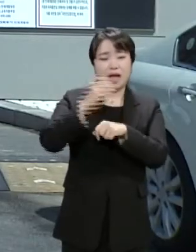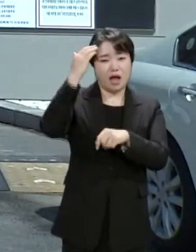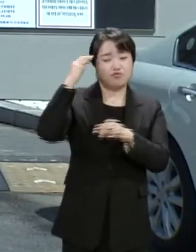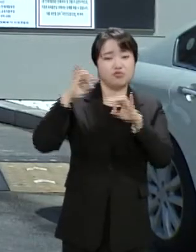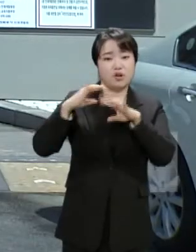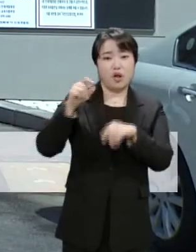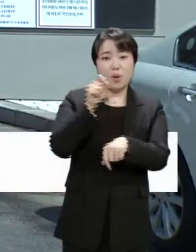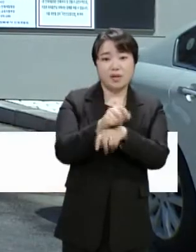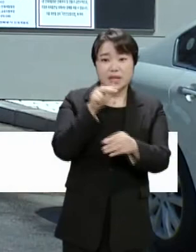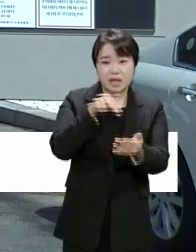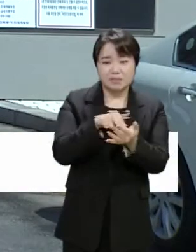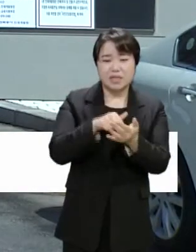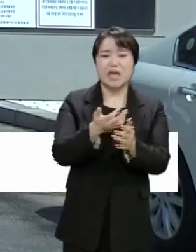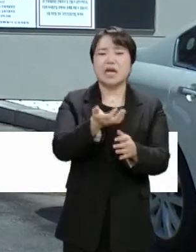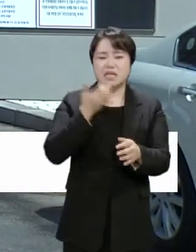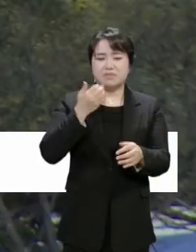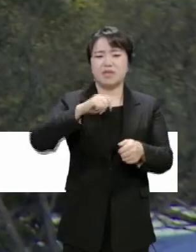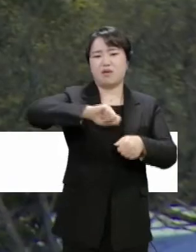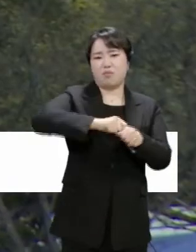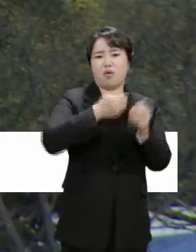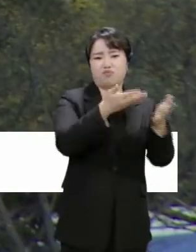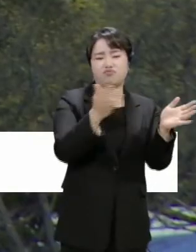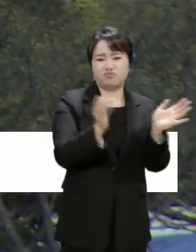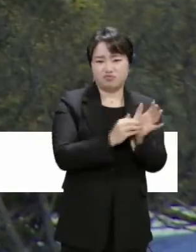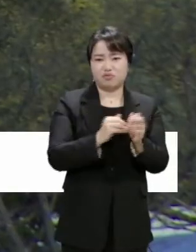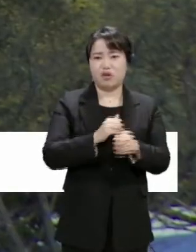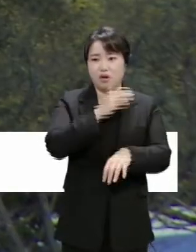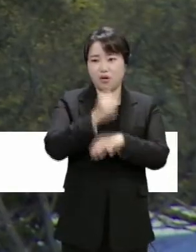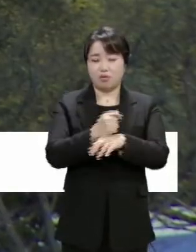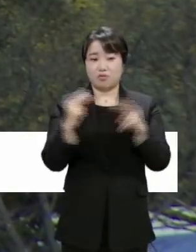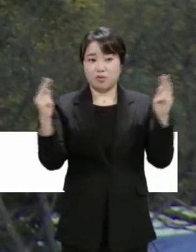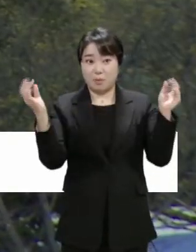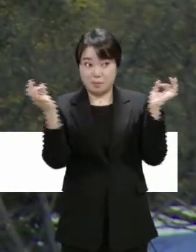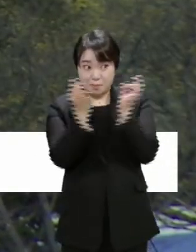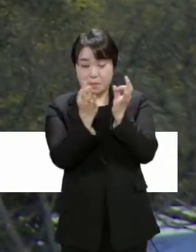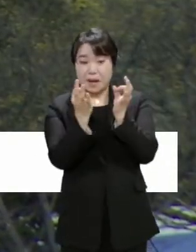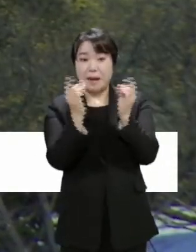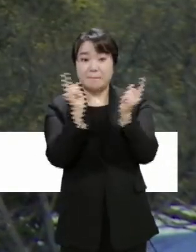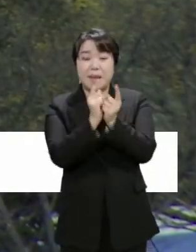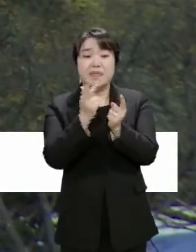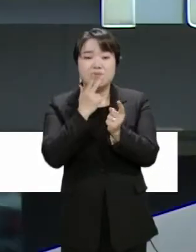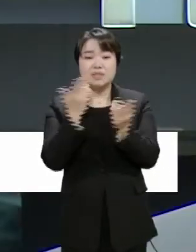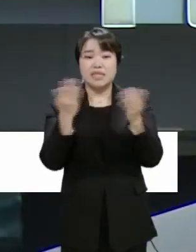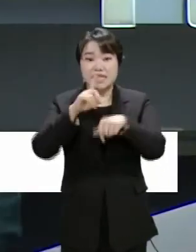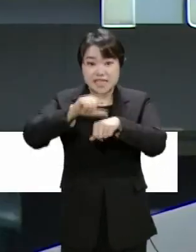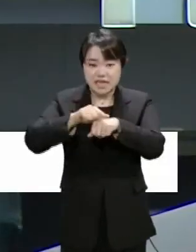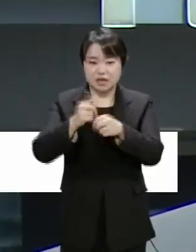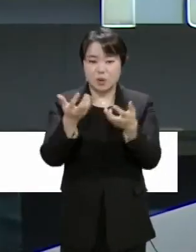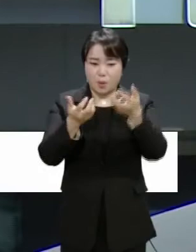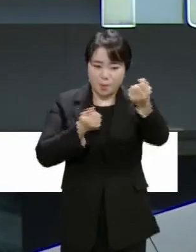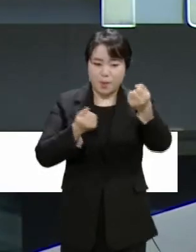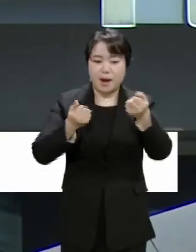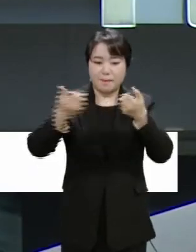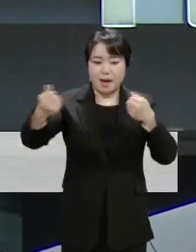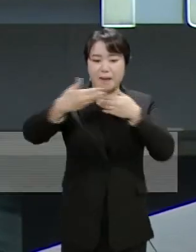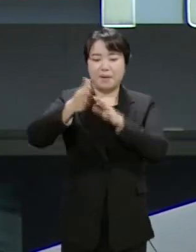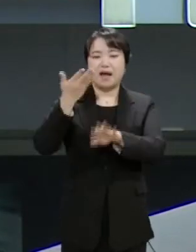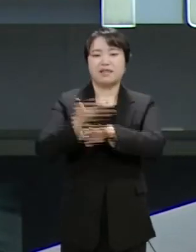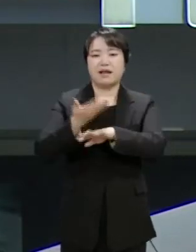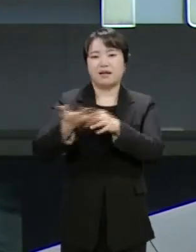자회사 측은 이미 징계가 이뤄졌고 가해자들과 마주치지 않도록 근무 시간이나 공간을 조정했다는